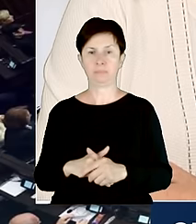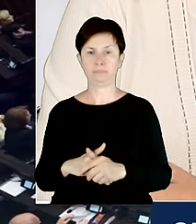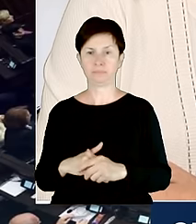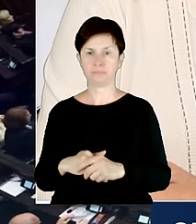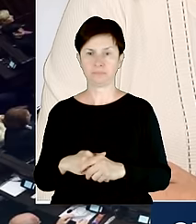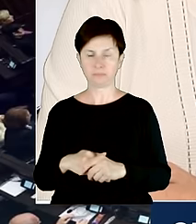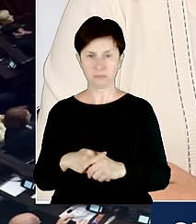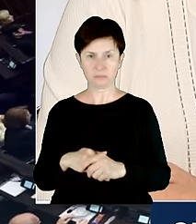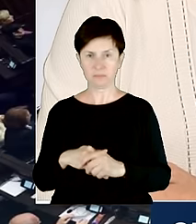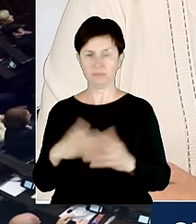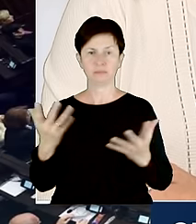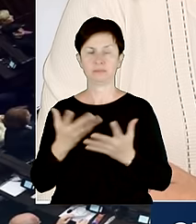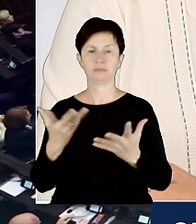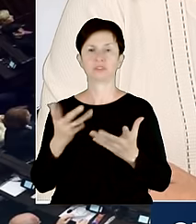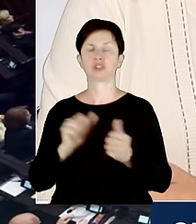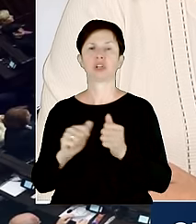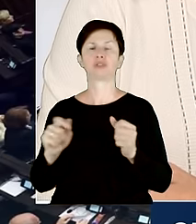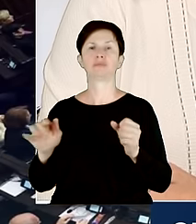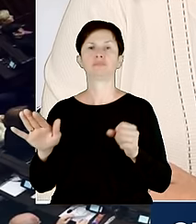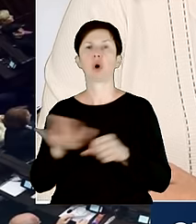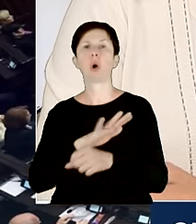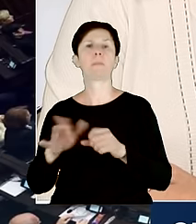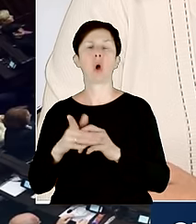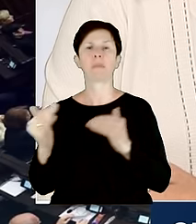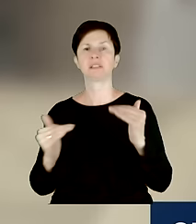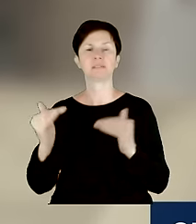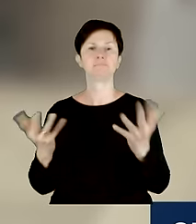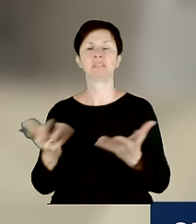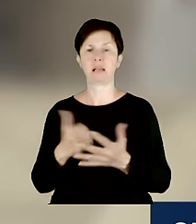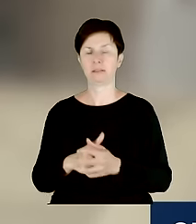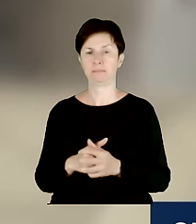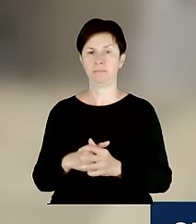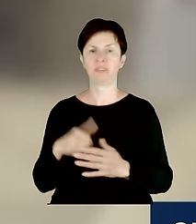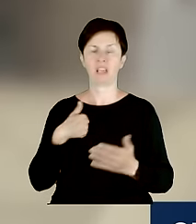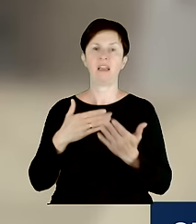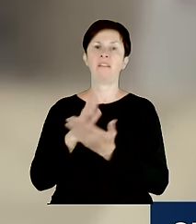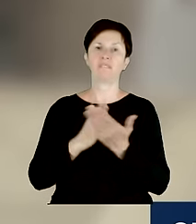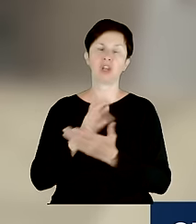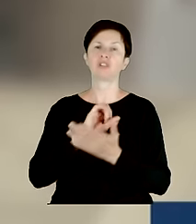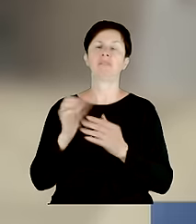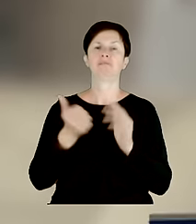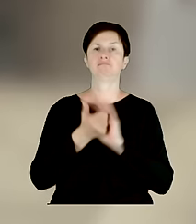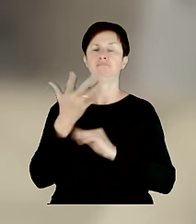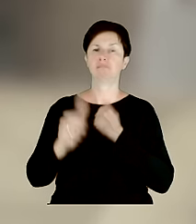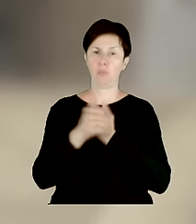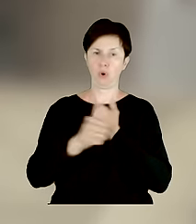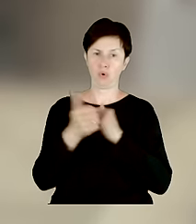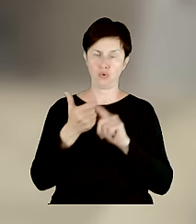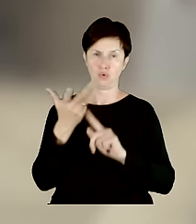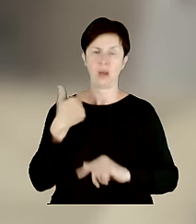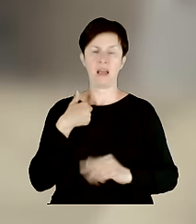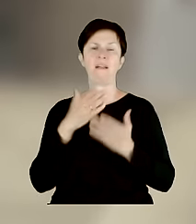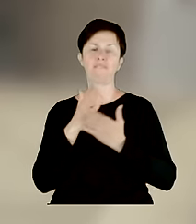pan widzi pole do tego kompromisu, panie senatorze, o którym pan mówi? Wierzę w siłę argumentu i wierzę, że na tej komisji